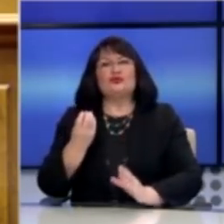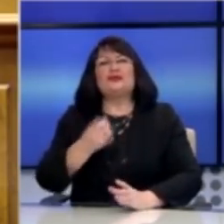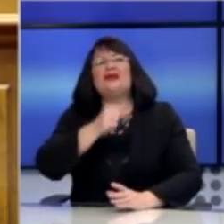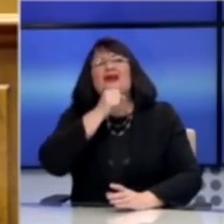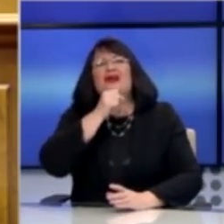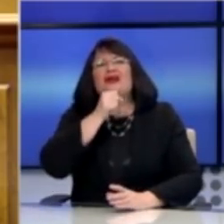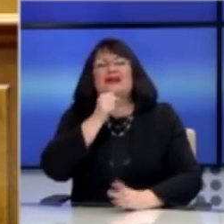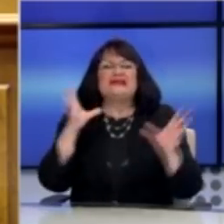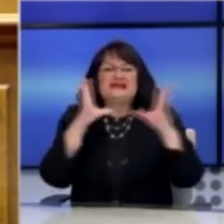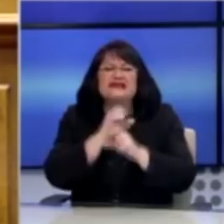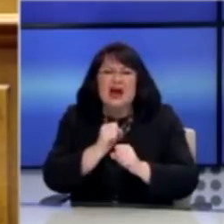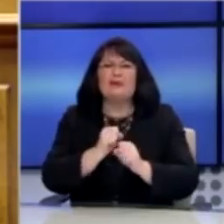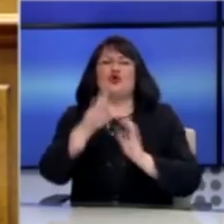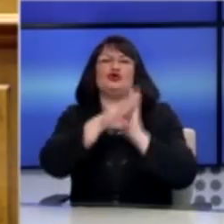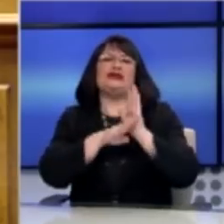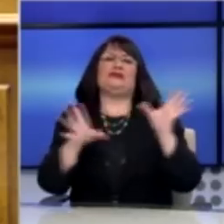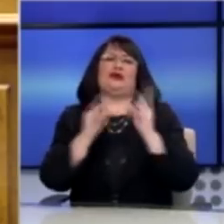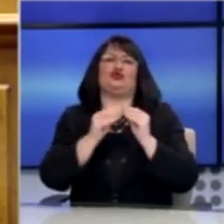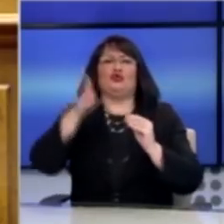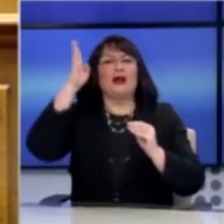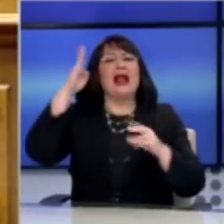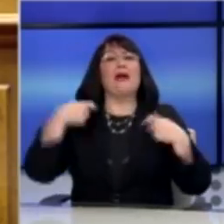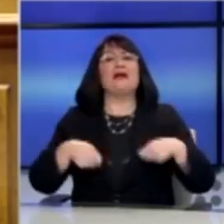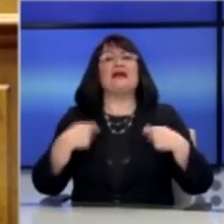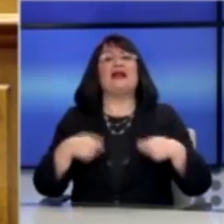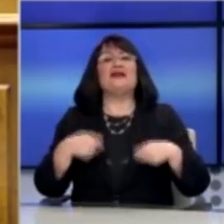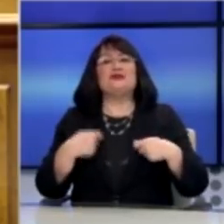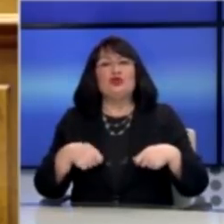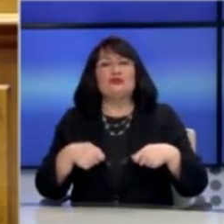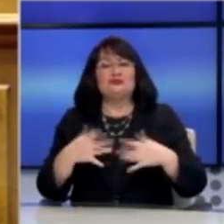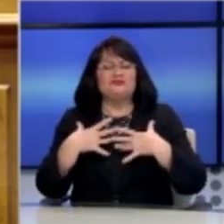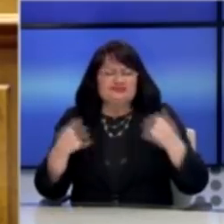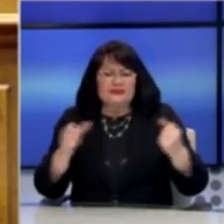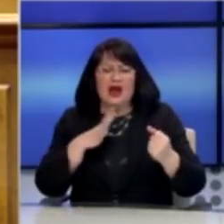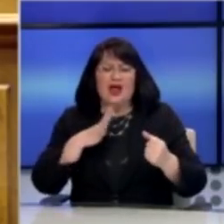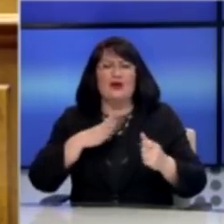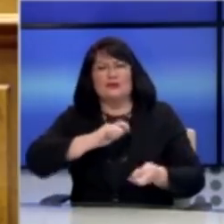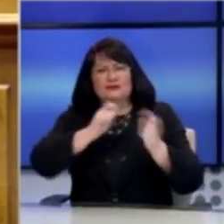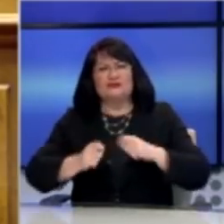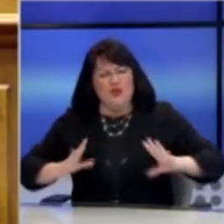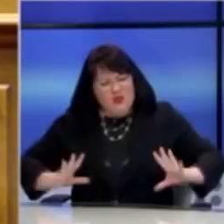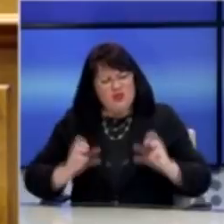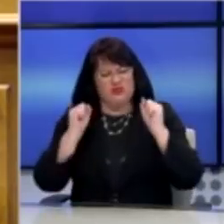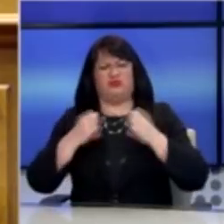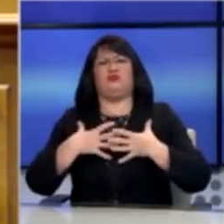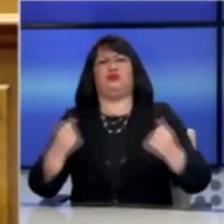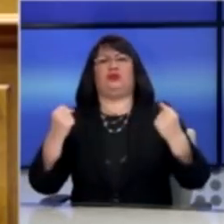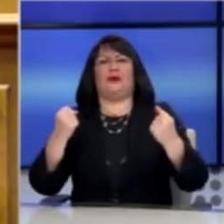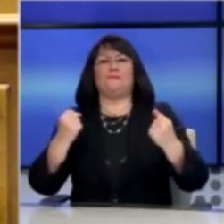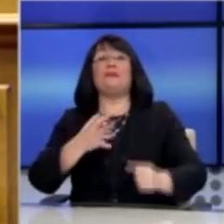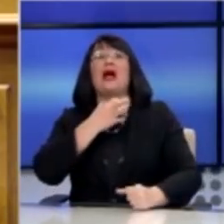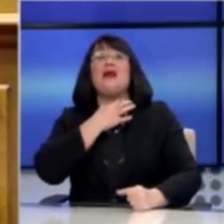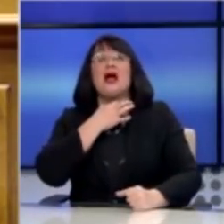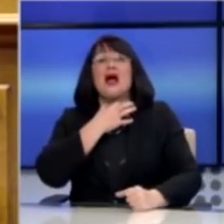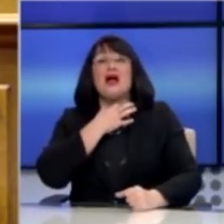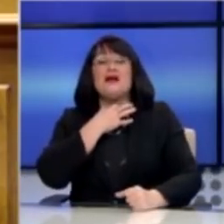γερασμένου σάπιου συστήματος του καπιταλισμού. Η λαϊκή αγανάκτηση μπορεί να μετατροπεί σε οργή, σε λαϊκή